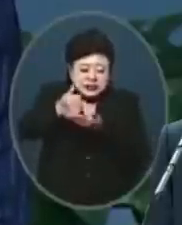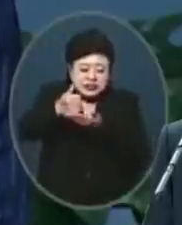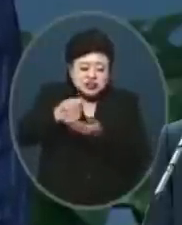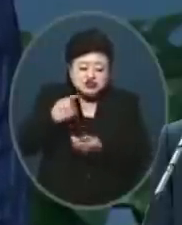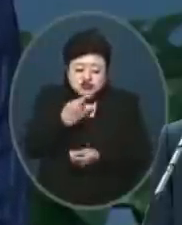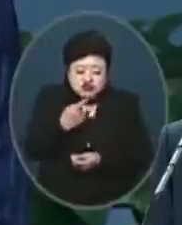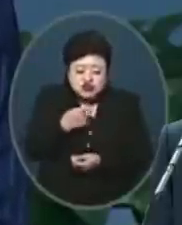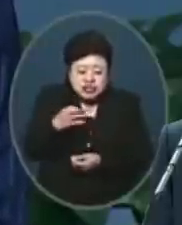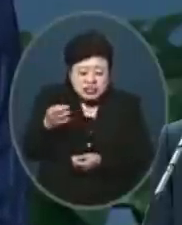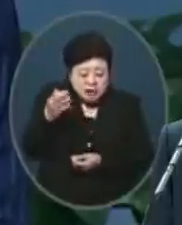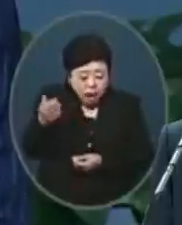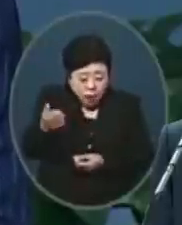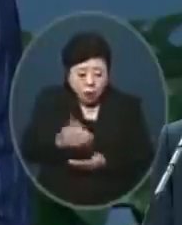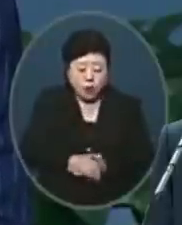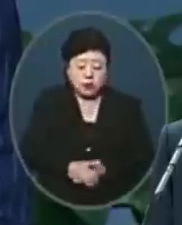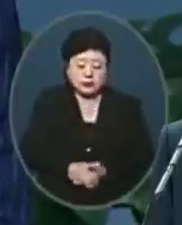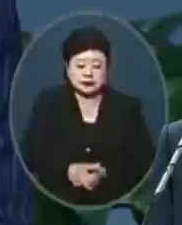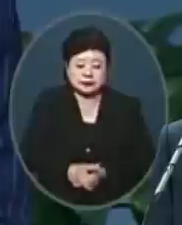줄 인정하고